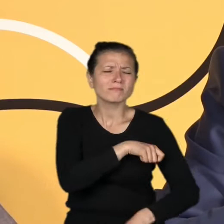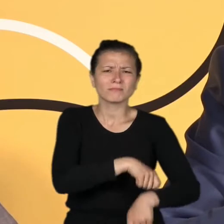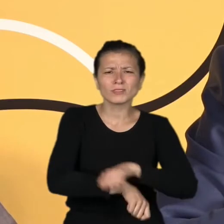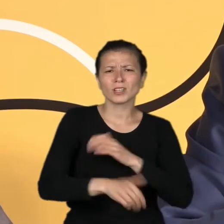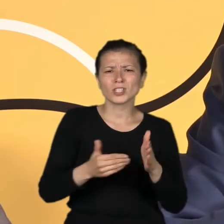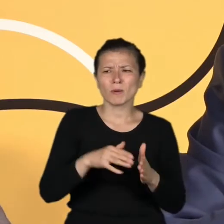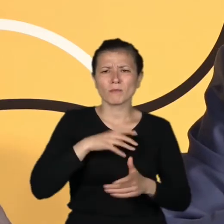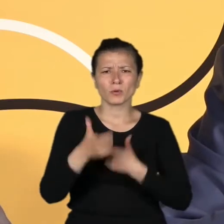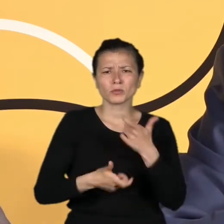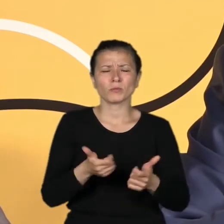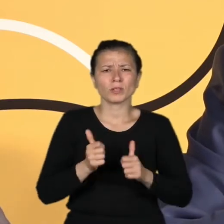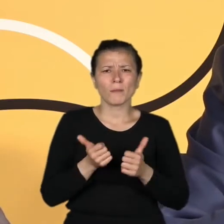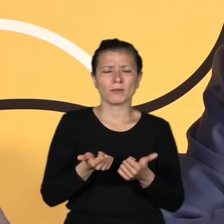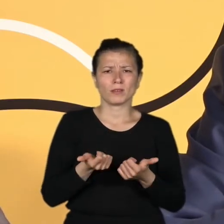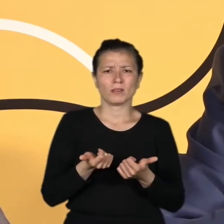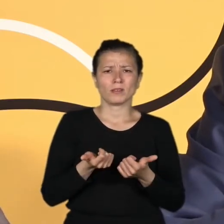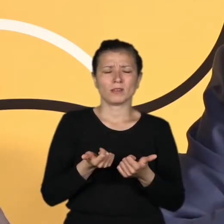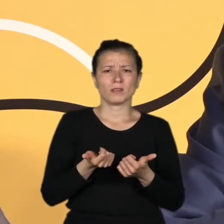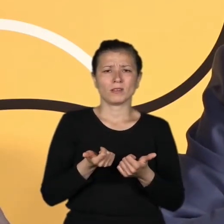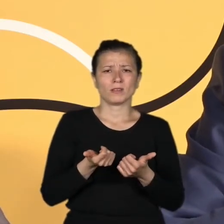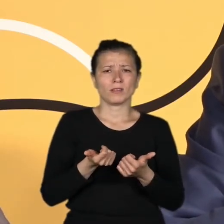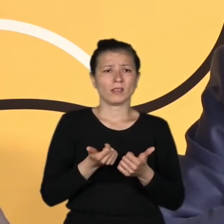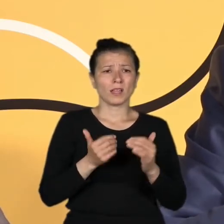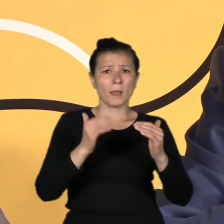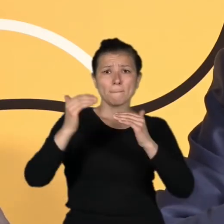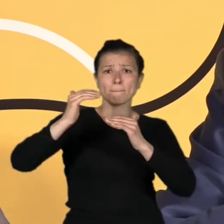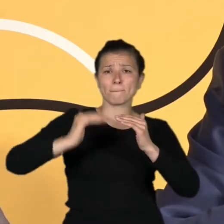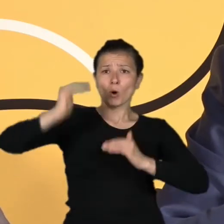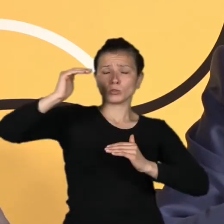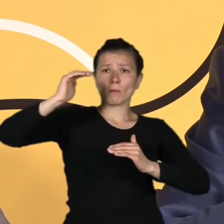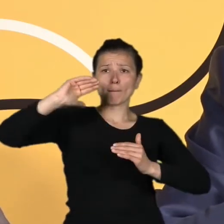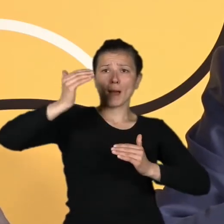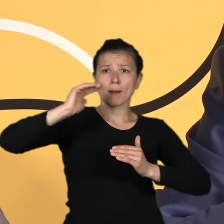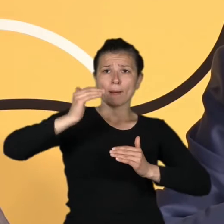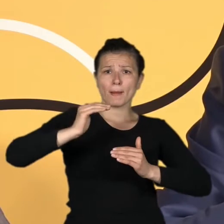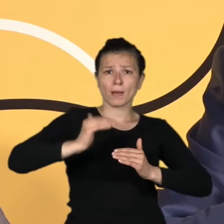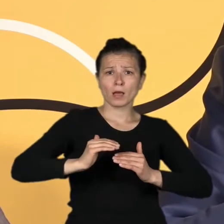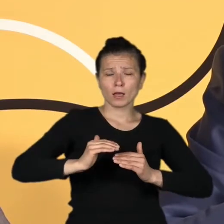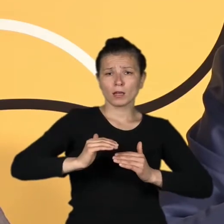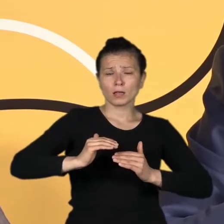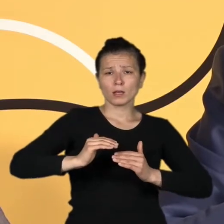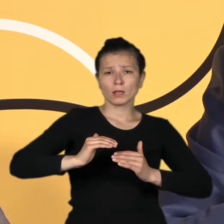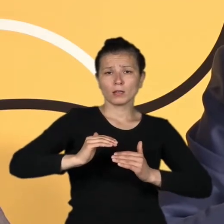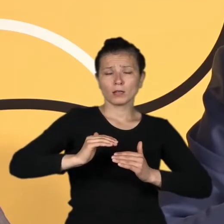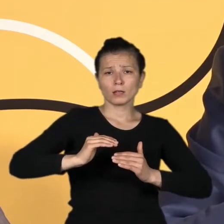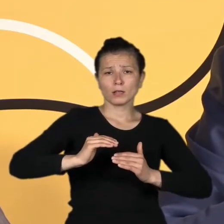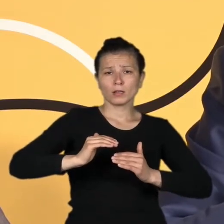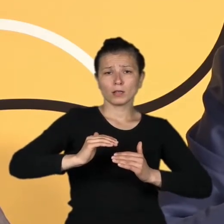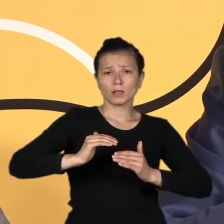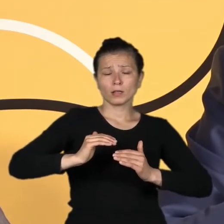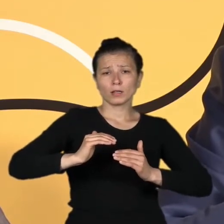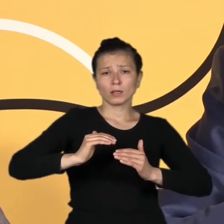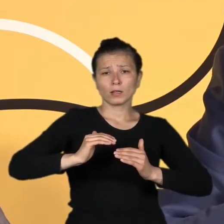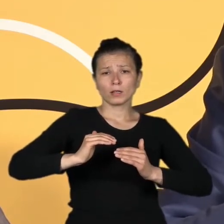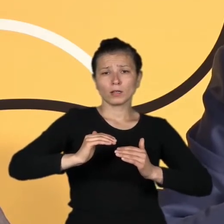to, żeby zacząć schodzić z tego poziomu do takiego, który był przez dłuższy czas